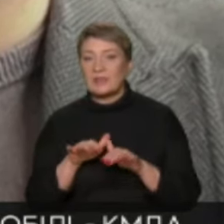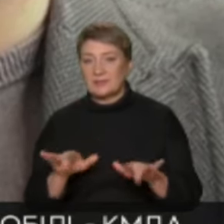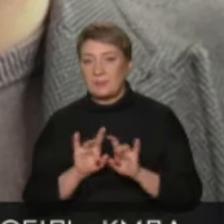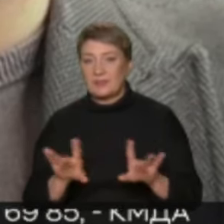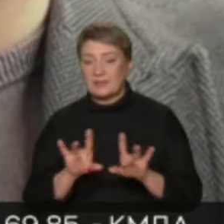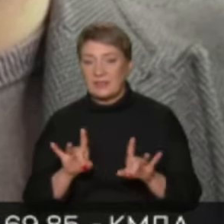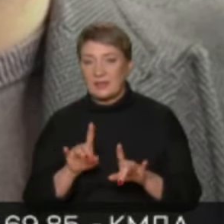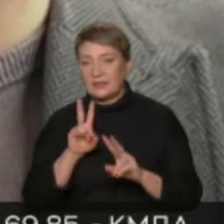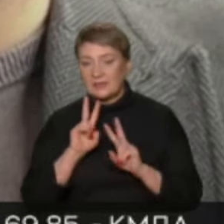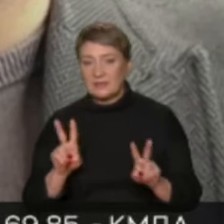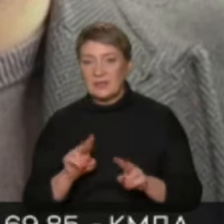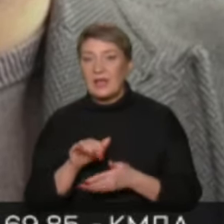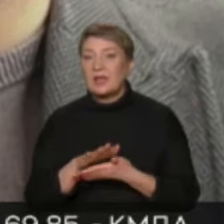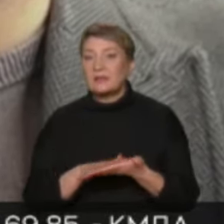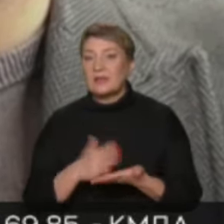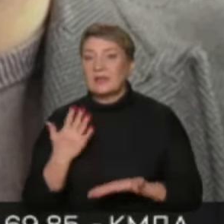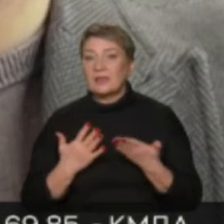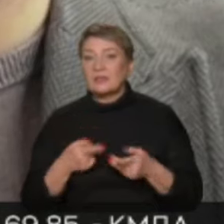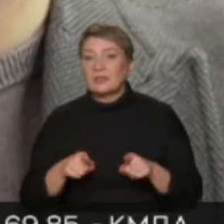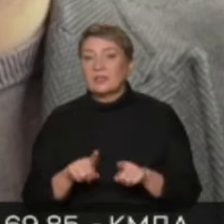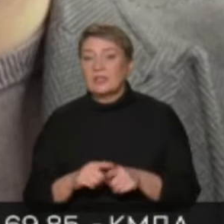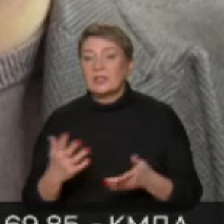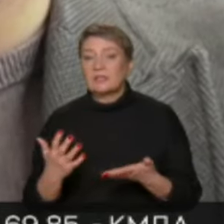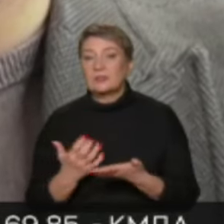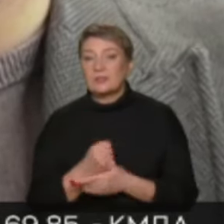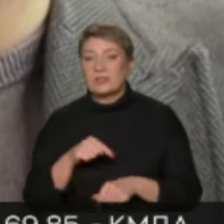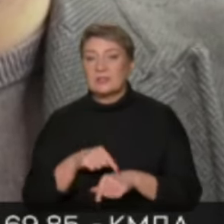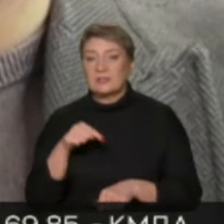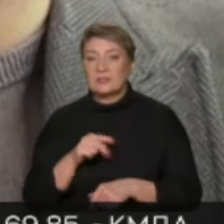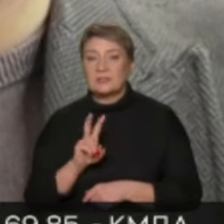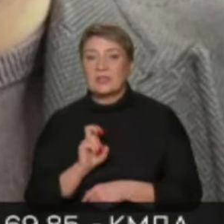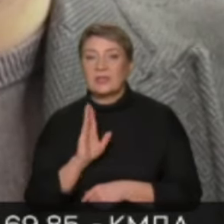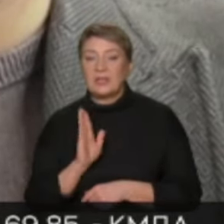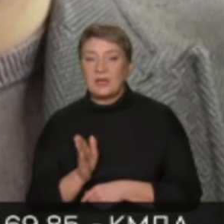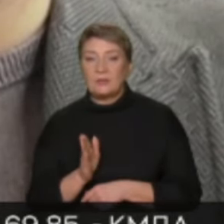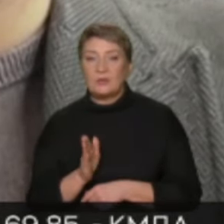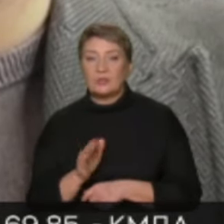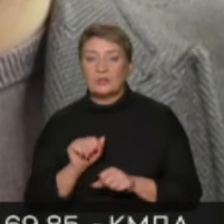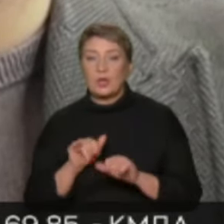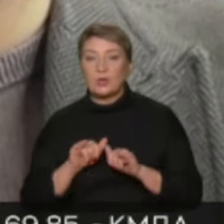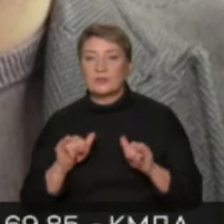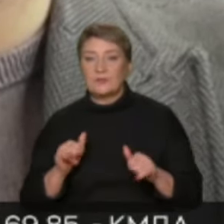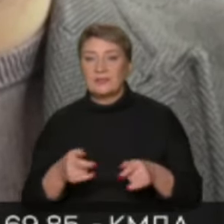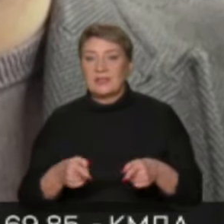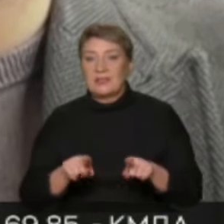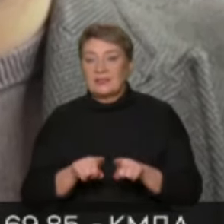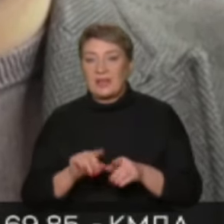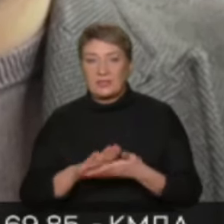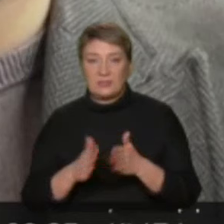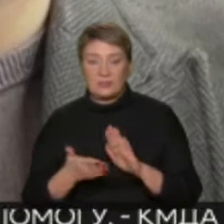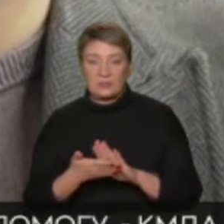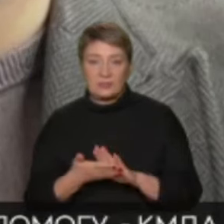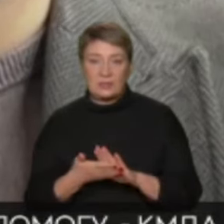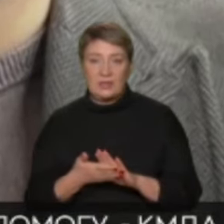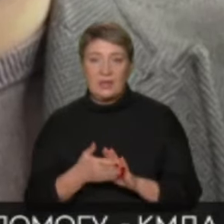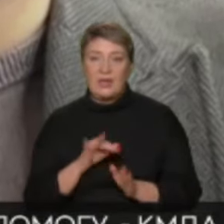Добре, тоді далі, якщо вже таке сталося ще одне загострення, як далі може розвиватися дана ситуація? Чи в даний момент от,